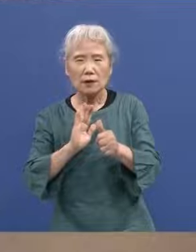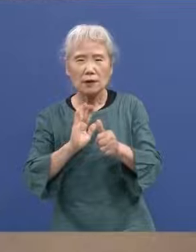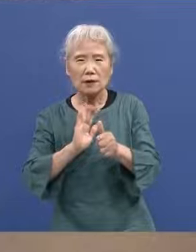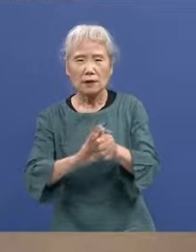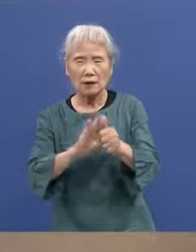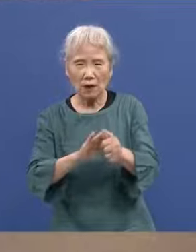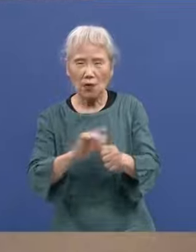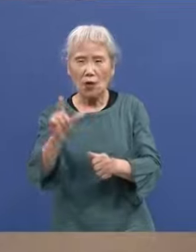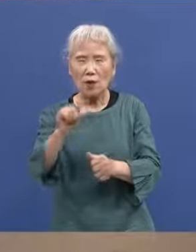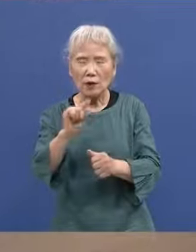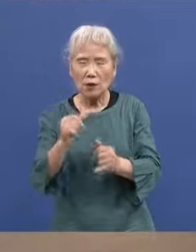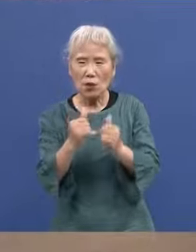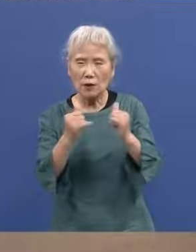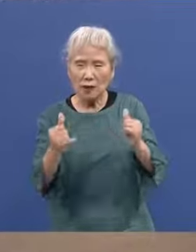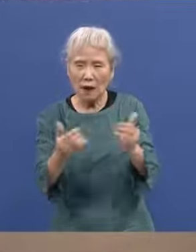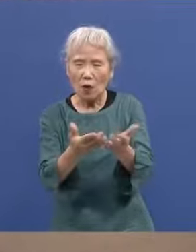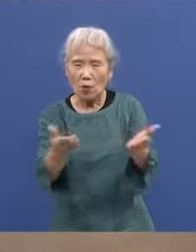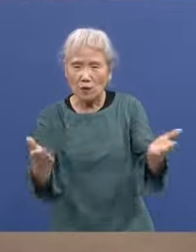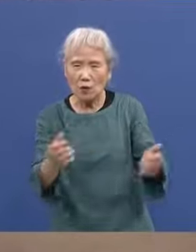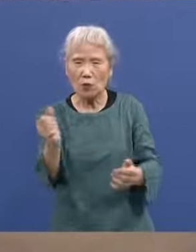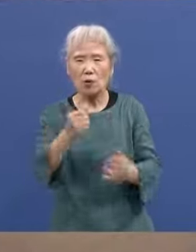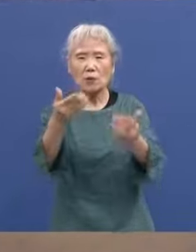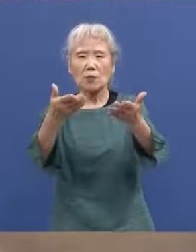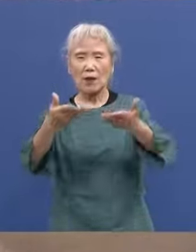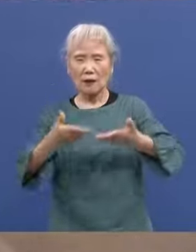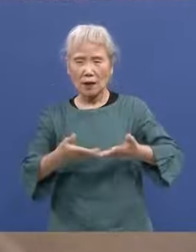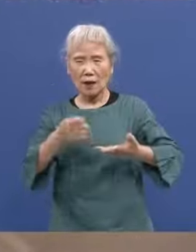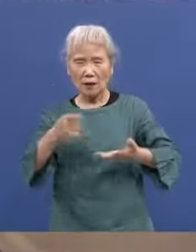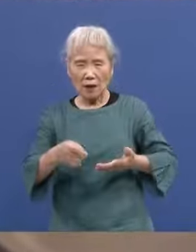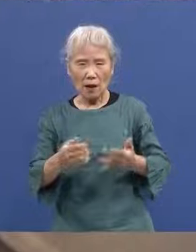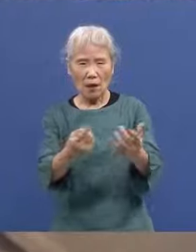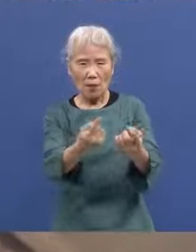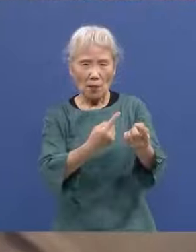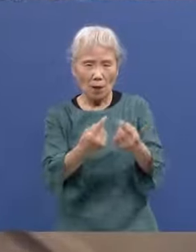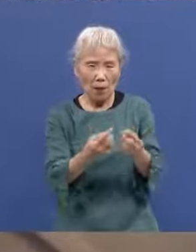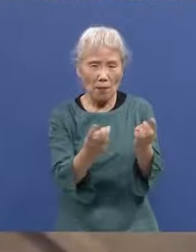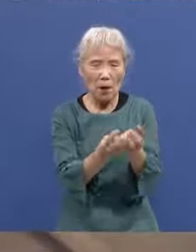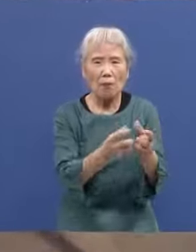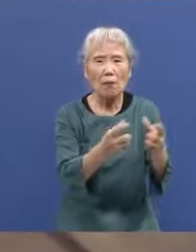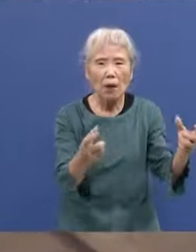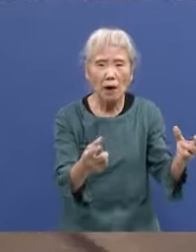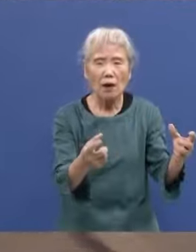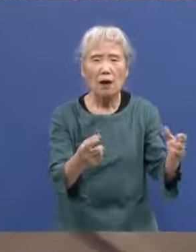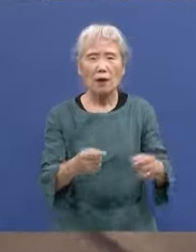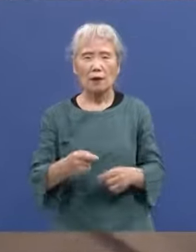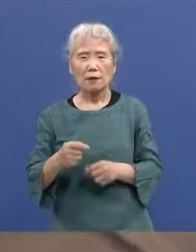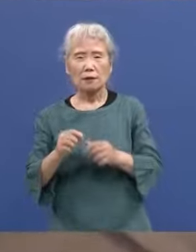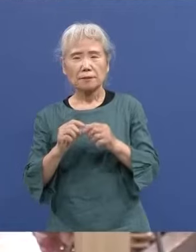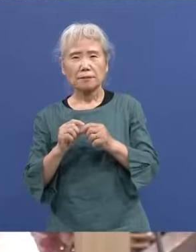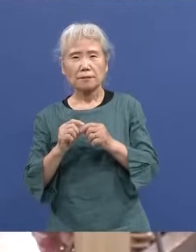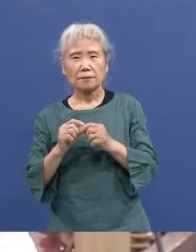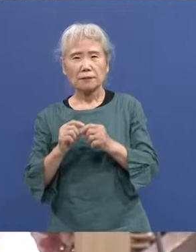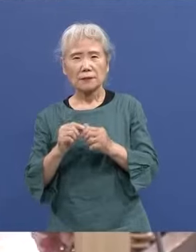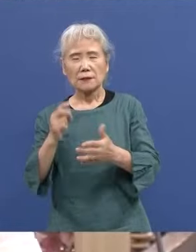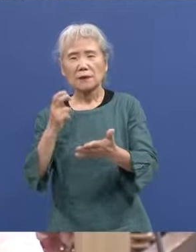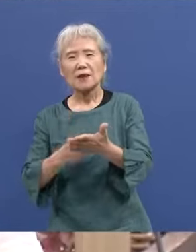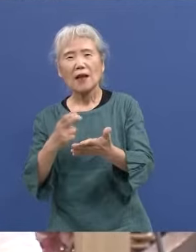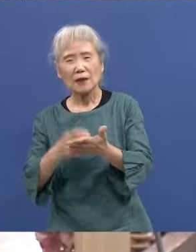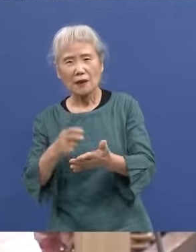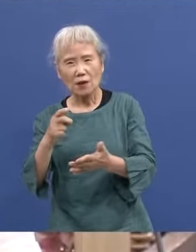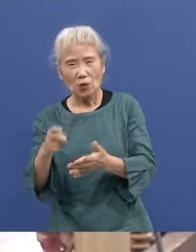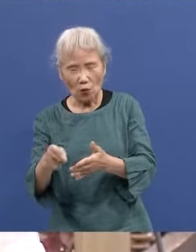を利用したお店を紹介していただけたことでお客様も大変増えました。なのでぜひ